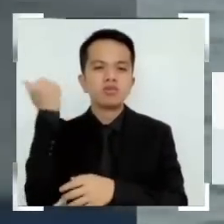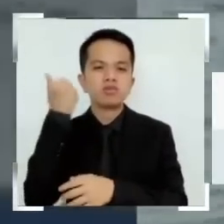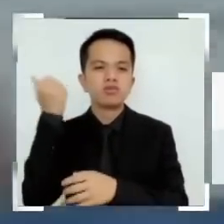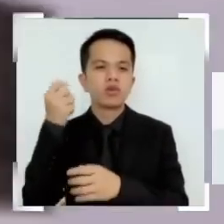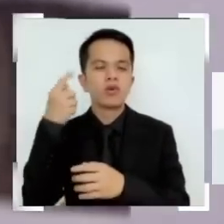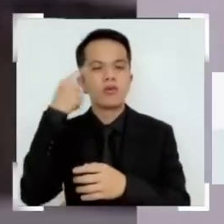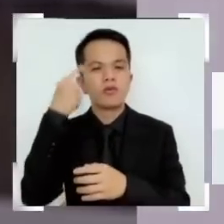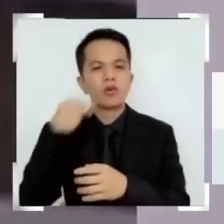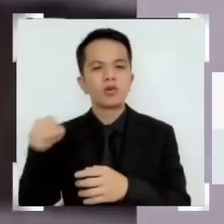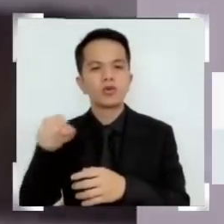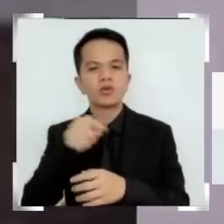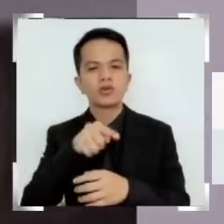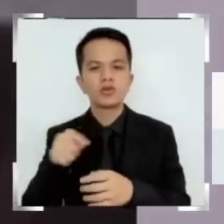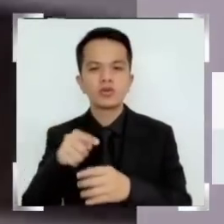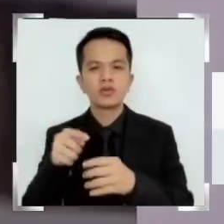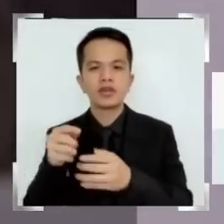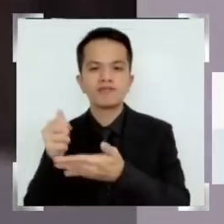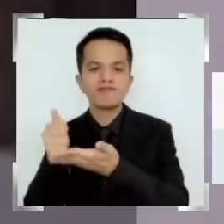operation.